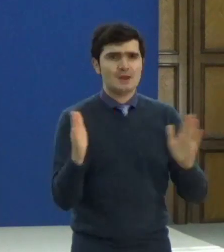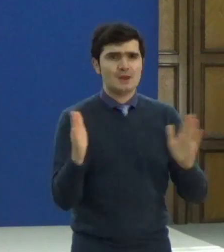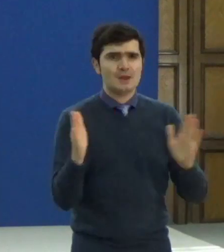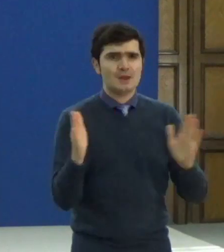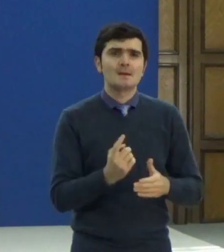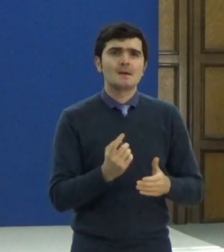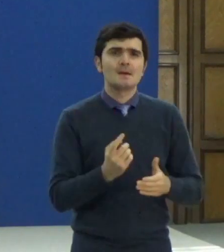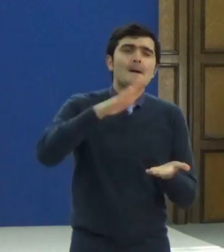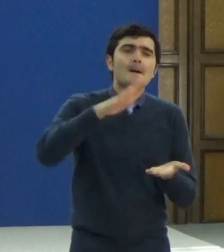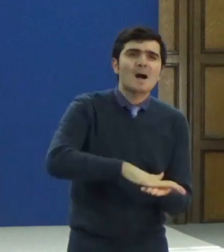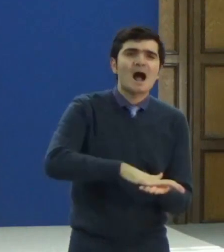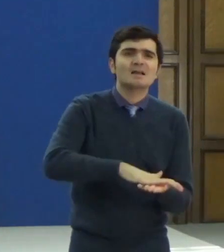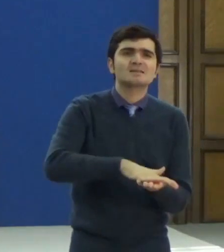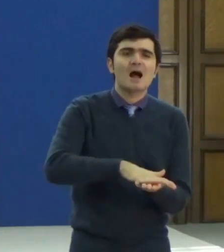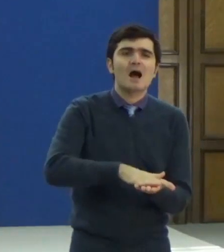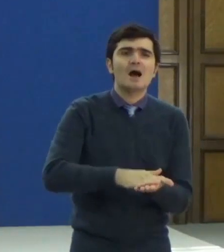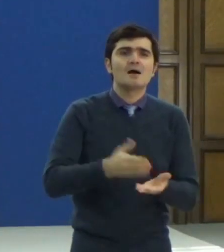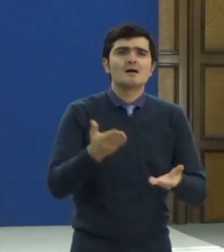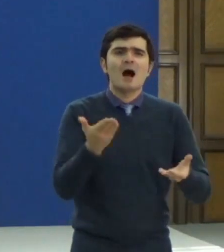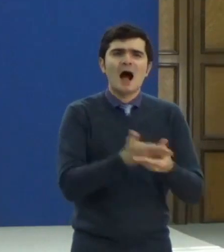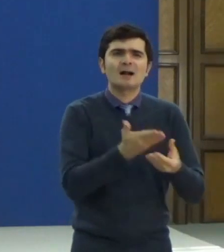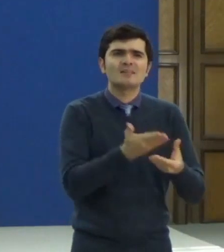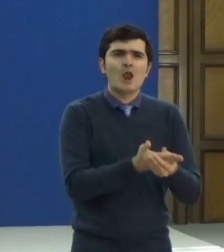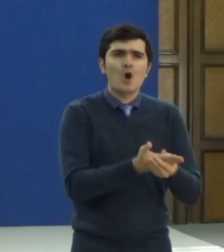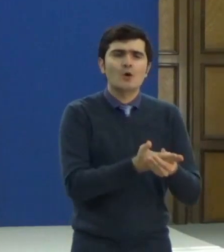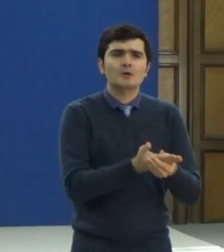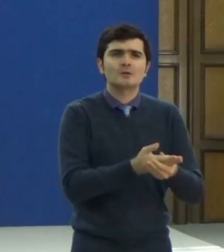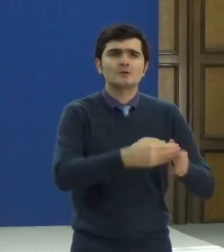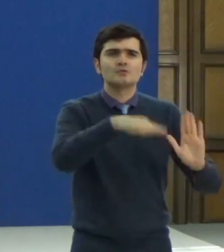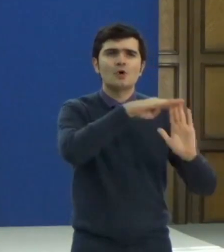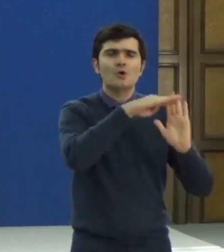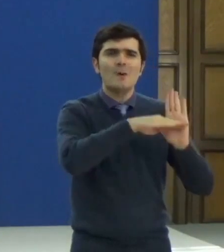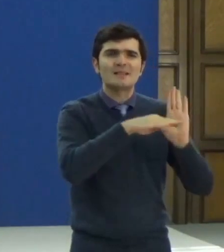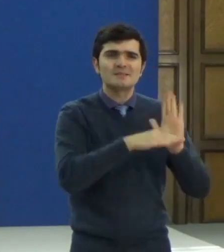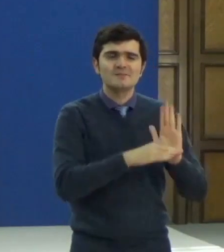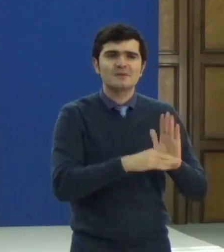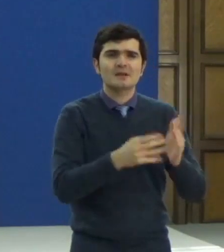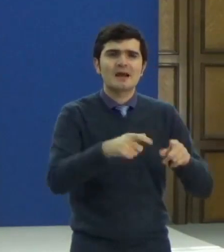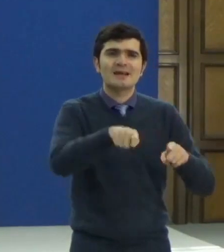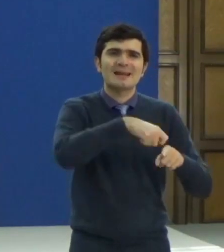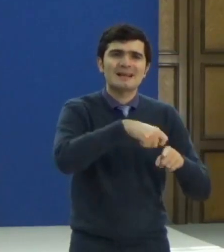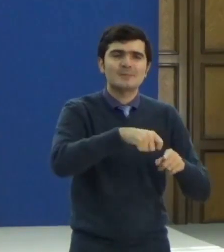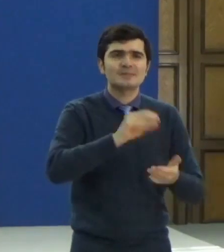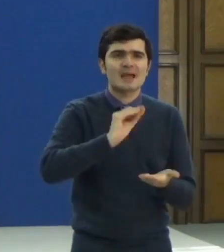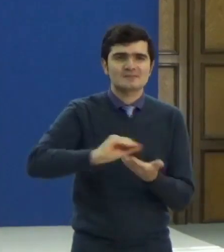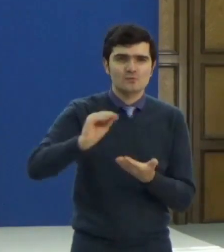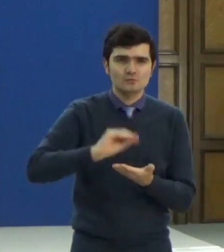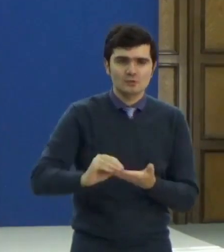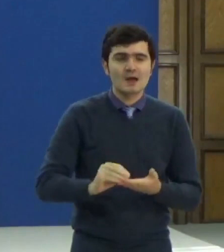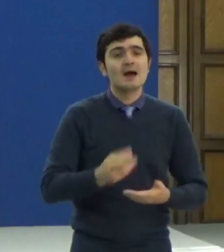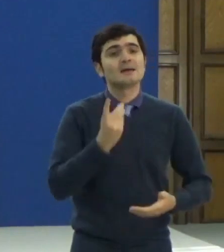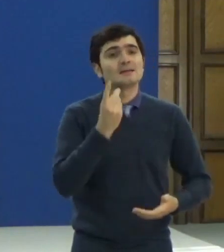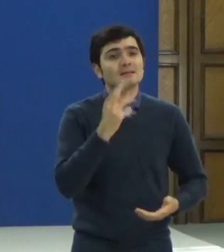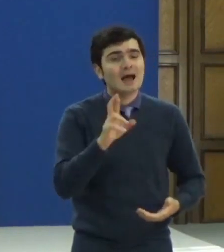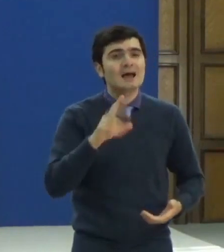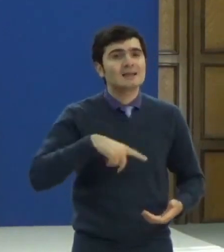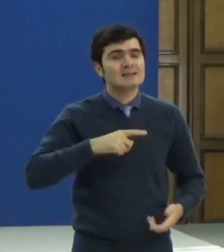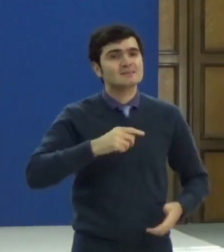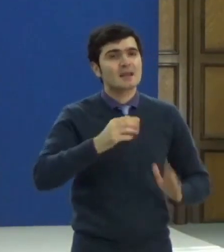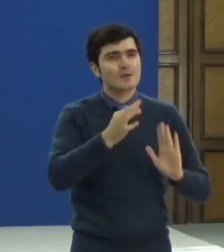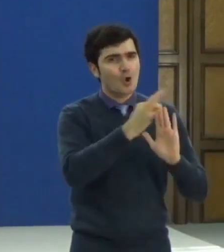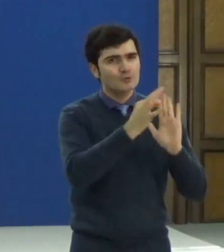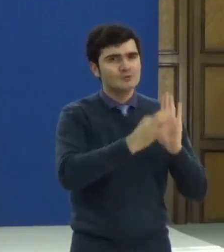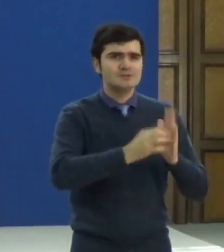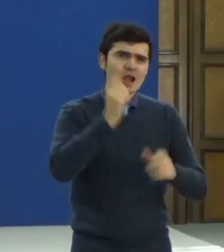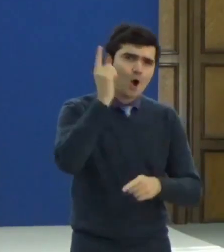baza actelor normative incidente care reglează funcționarea lor, cu condiția respectării